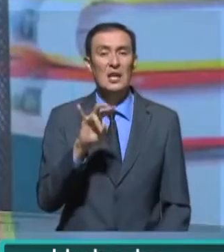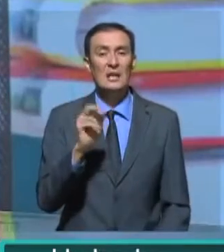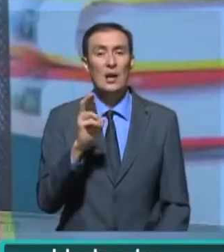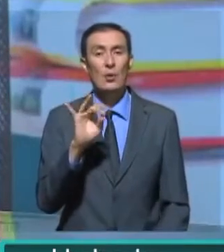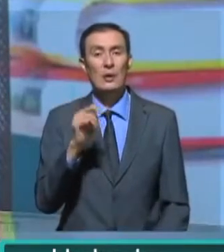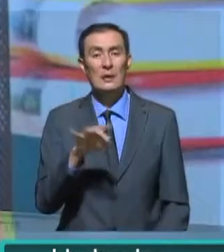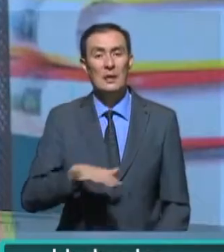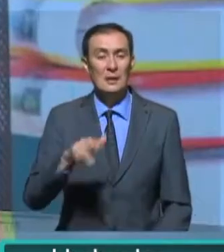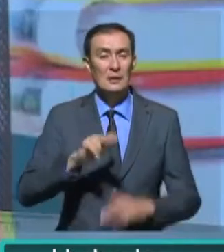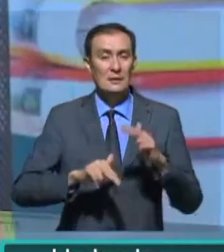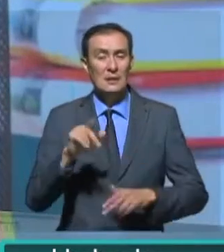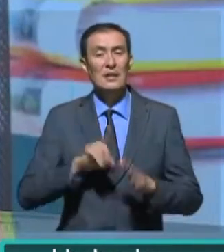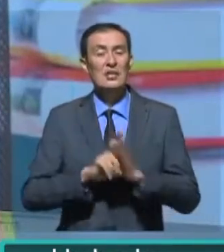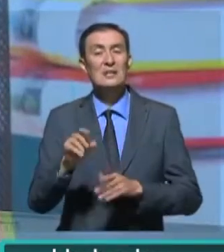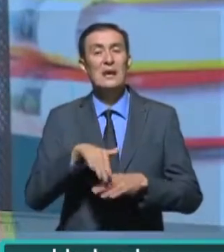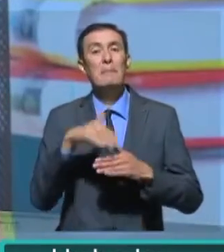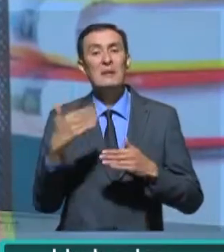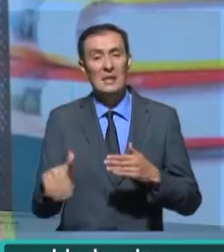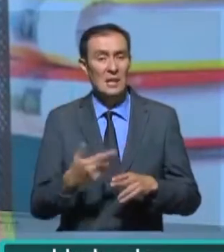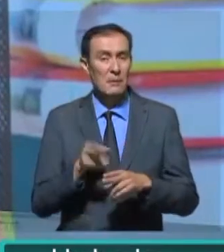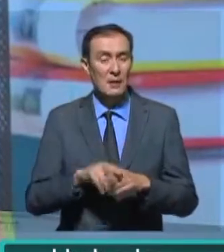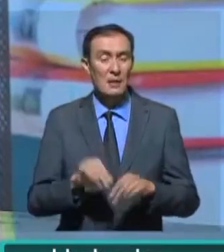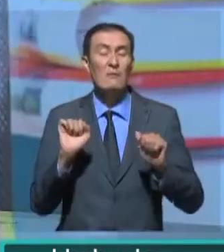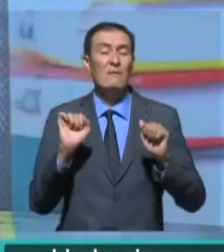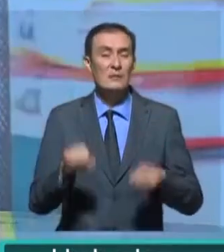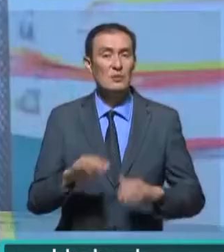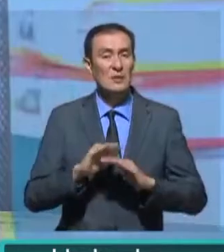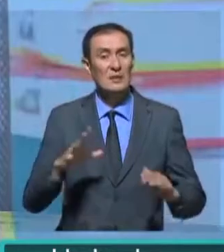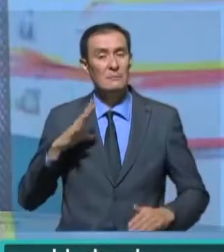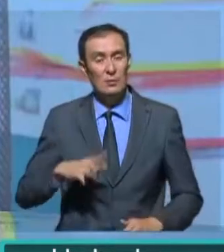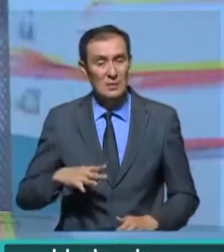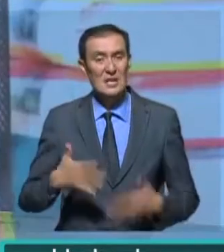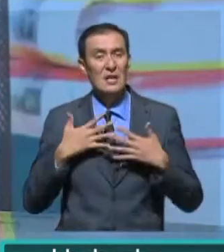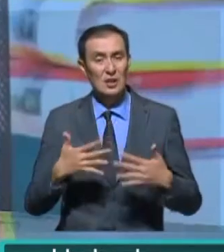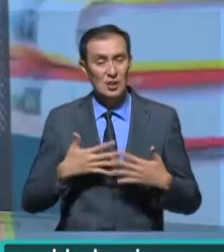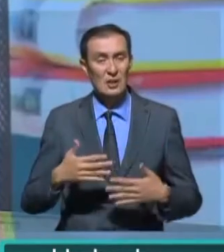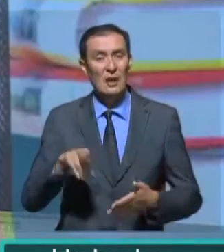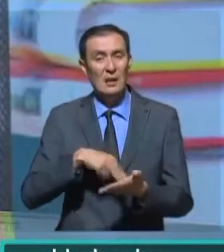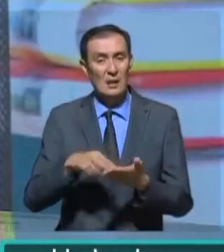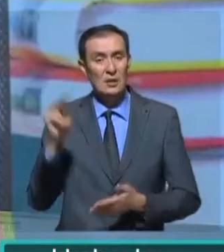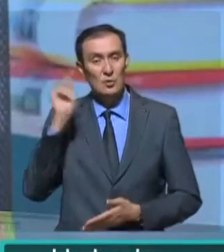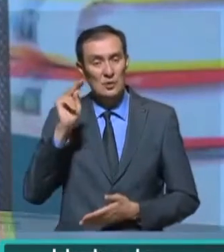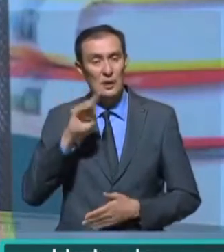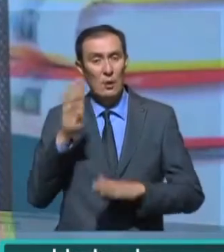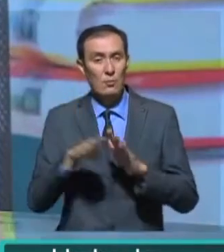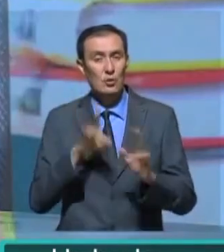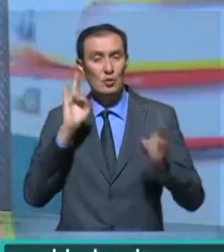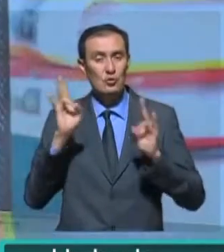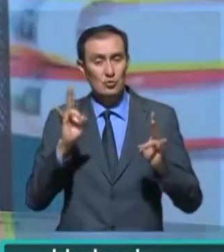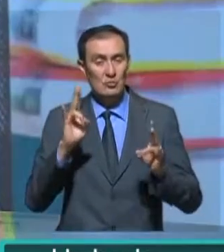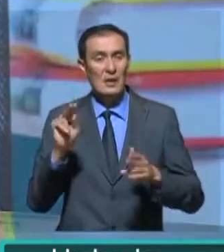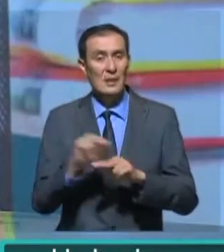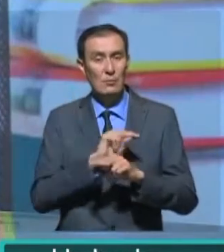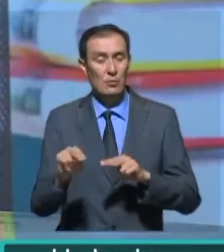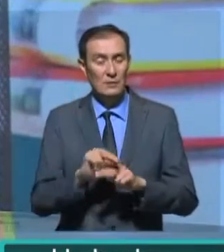Строительные работы на объектах начали с опозданием, а потому не исключено, что детям придется дышать краской и учить уроки под стук молотков и шум дрели.